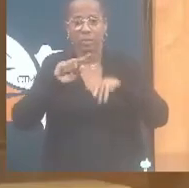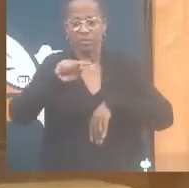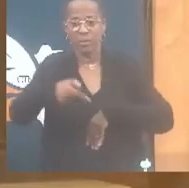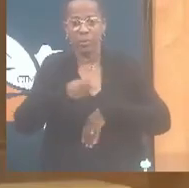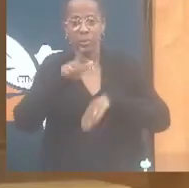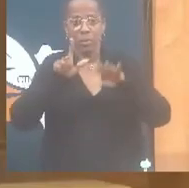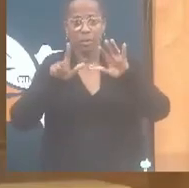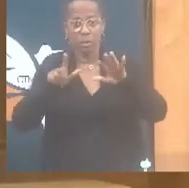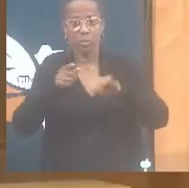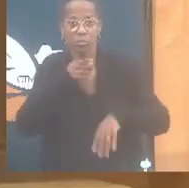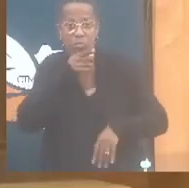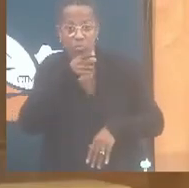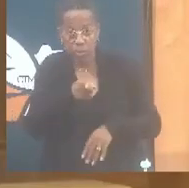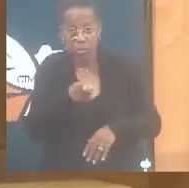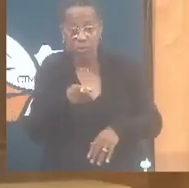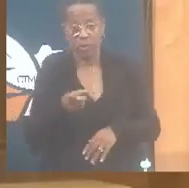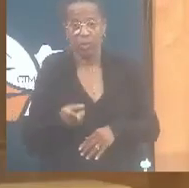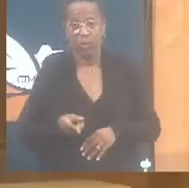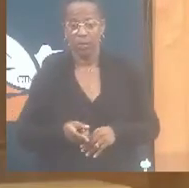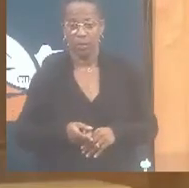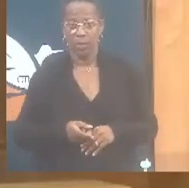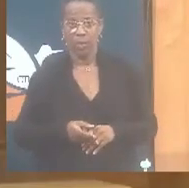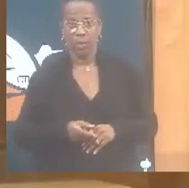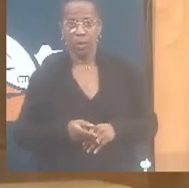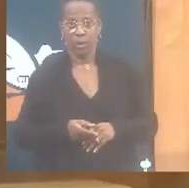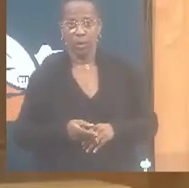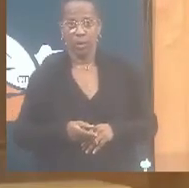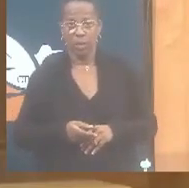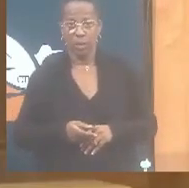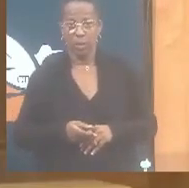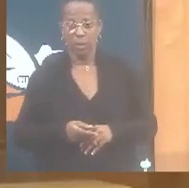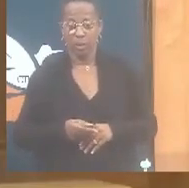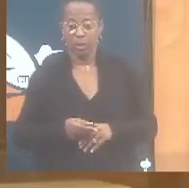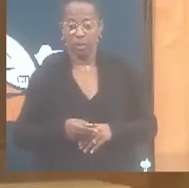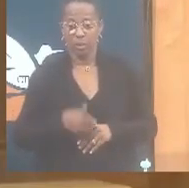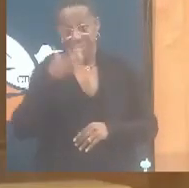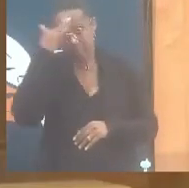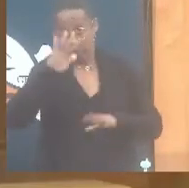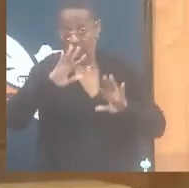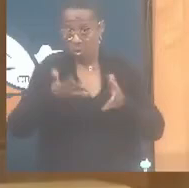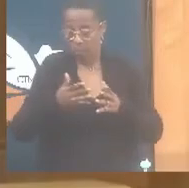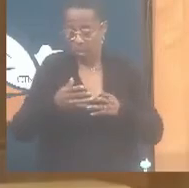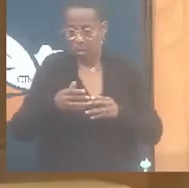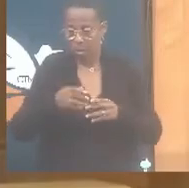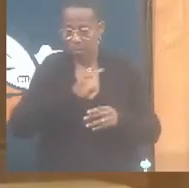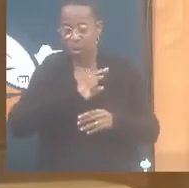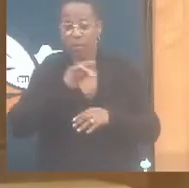87,7 jours. Ma source, c'est un site internet qui s'appelle